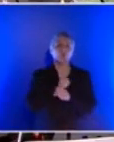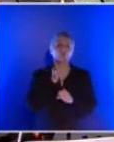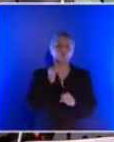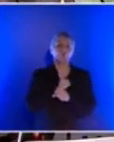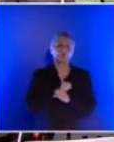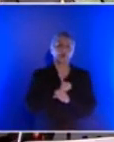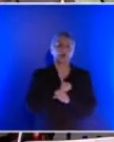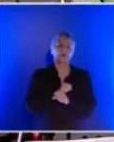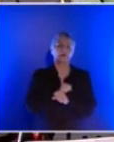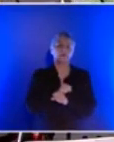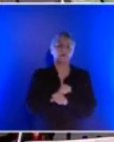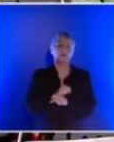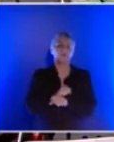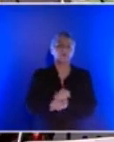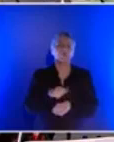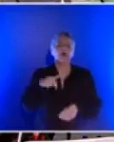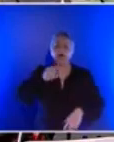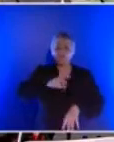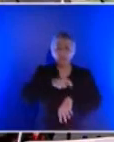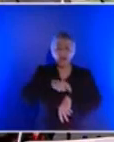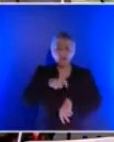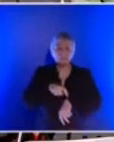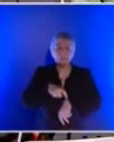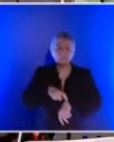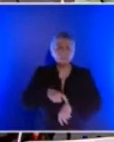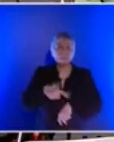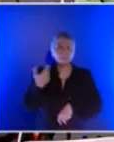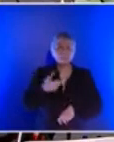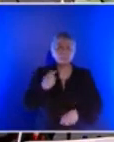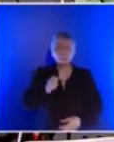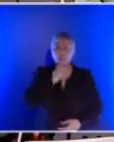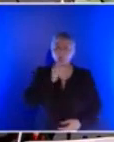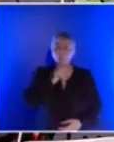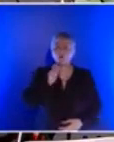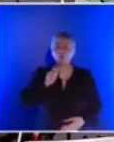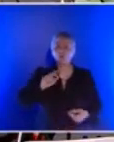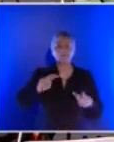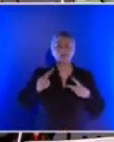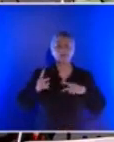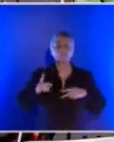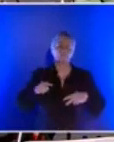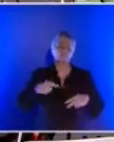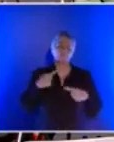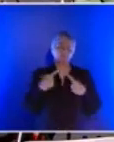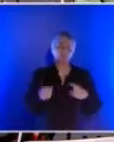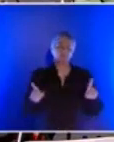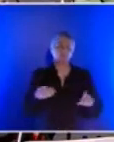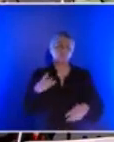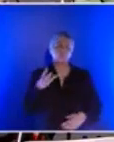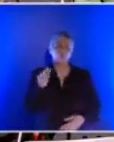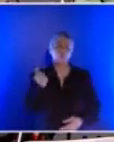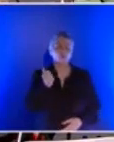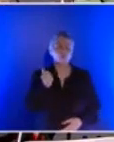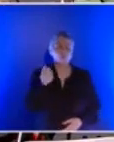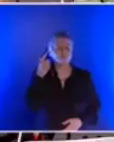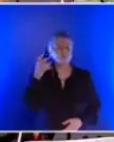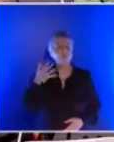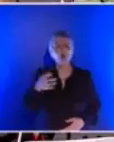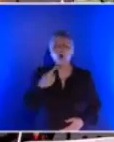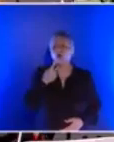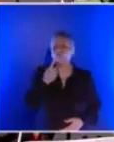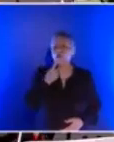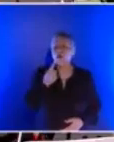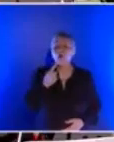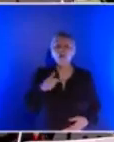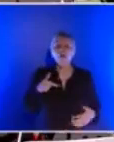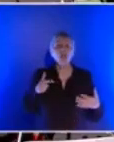το αντίθετο από ό,τι κάνουν οι πολιτικοί μας αντίπαλοι. Οι πολιτικοί μας αντίπαλοι, δηλαδή, επιμένουν στην ιδέα ότι θα διευρύνουμε τις εισοδηματικές